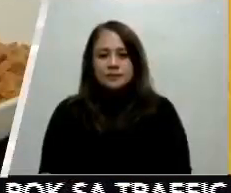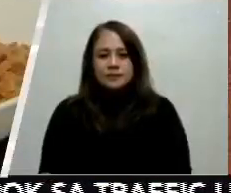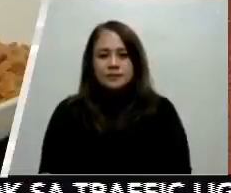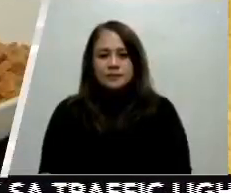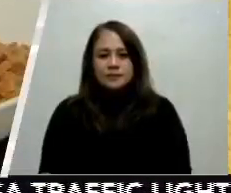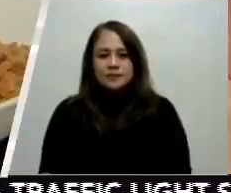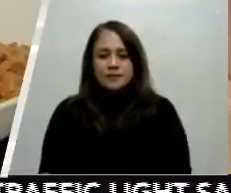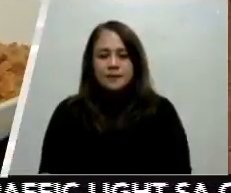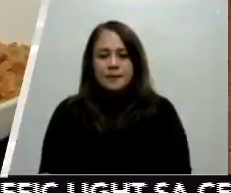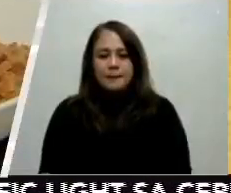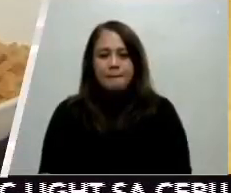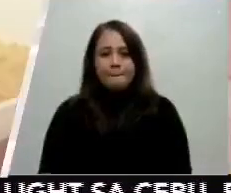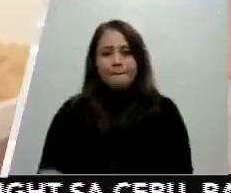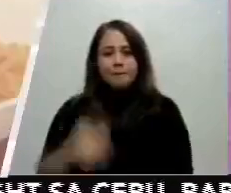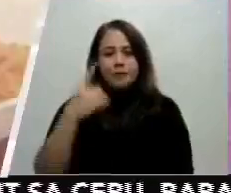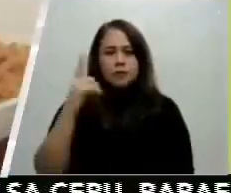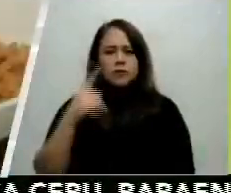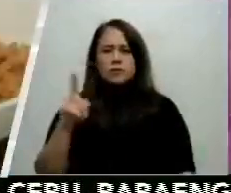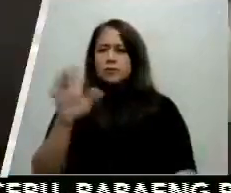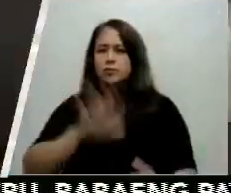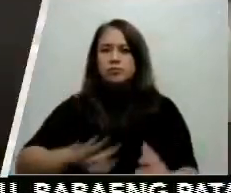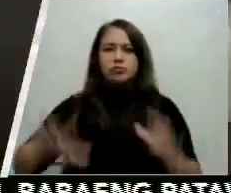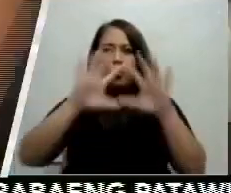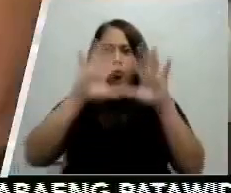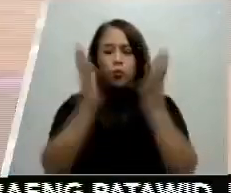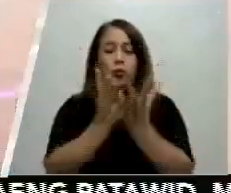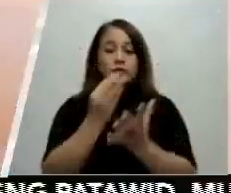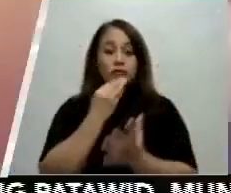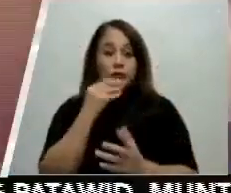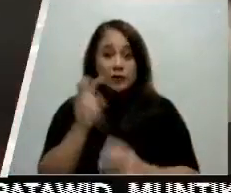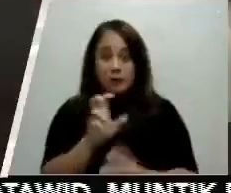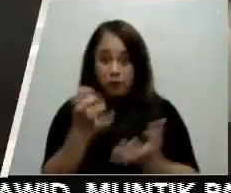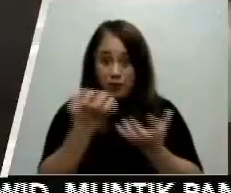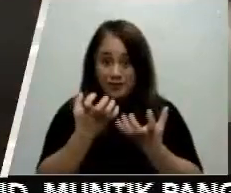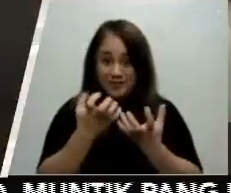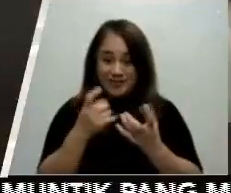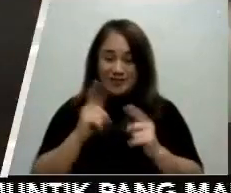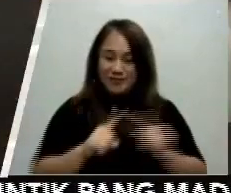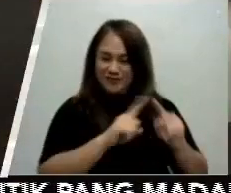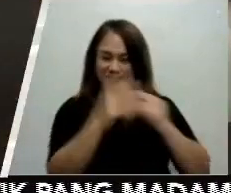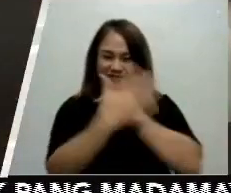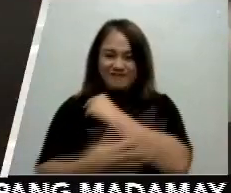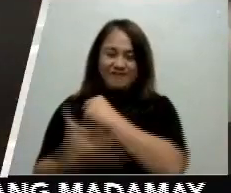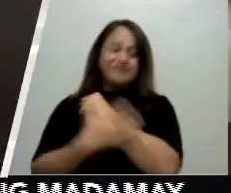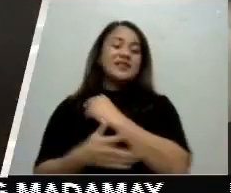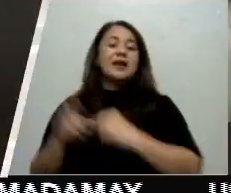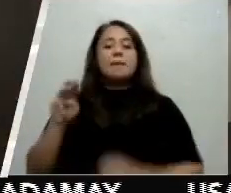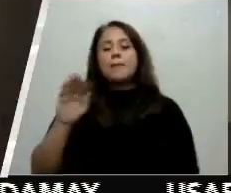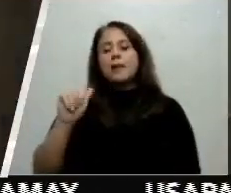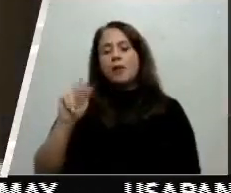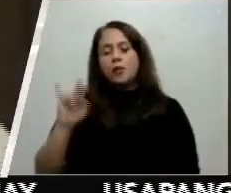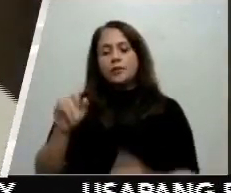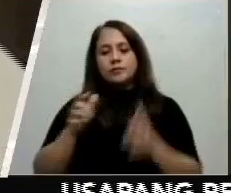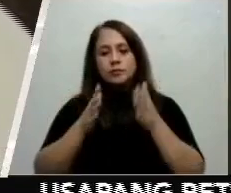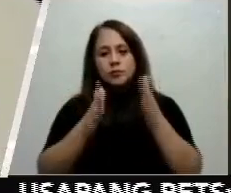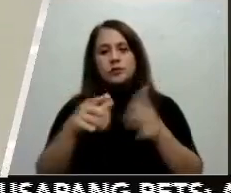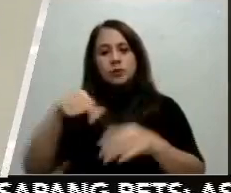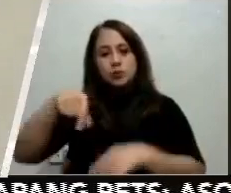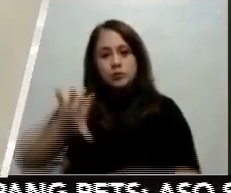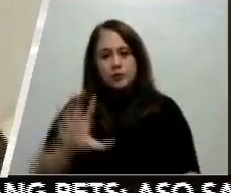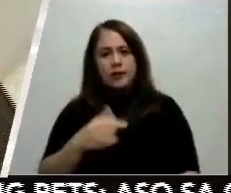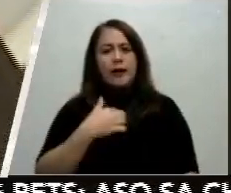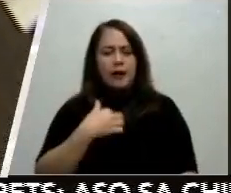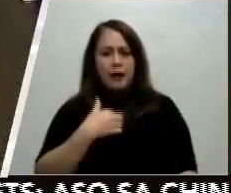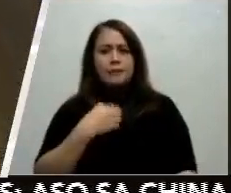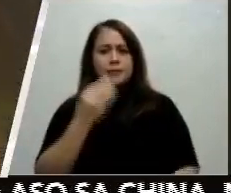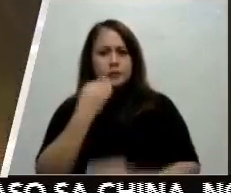Mala around the world na food trip ba ang hanap nyo? Dito sa Banawe Street sa Quezon City, patok ang mga hole-in-the-wall restaurant